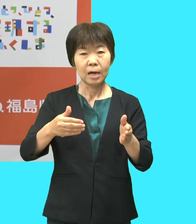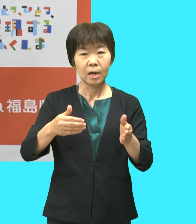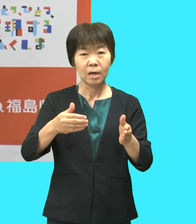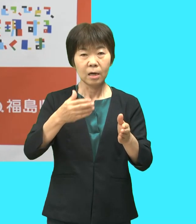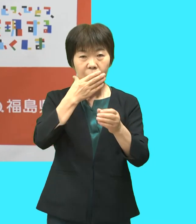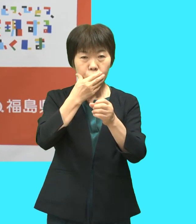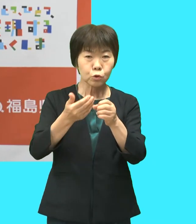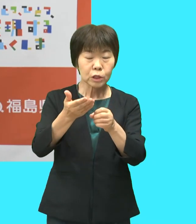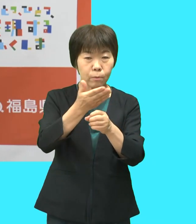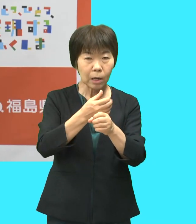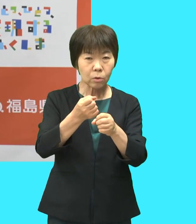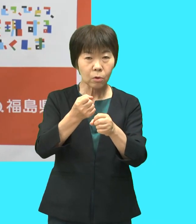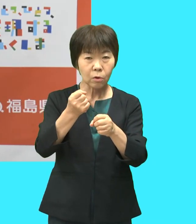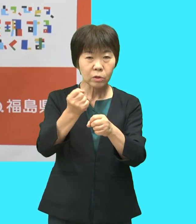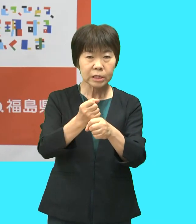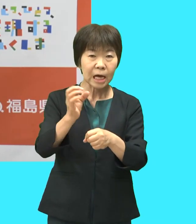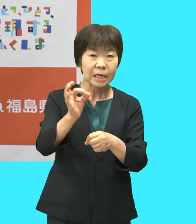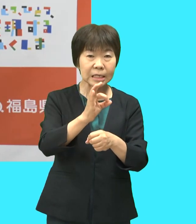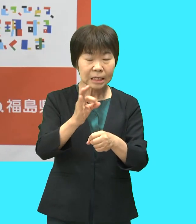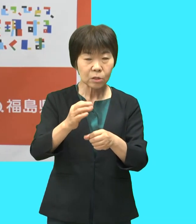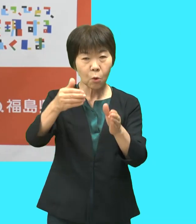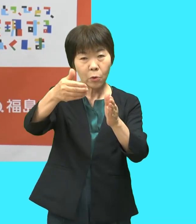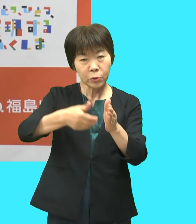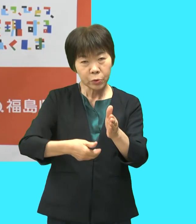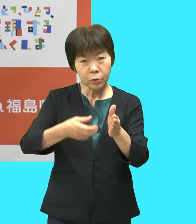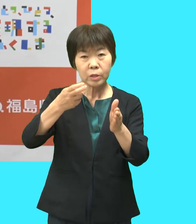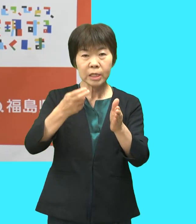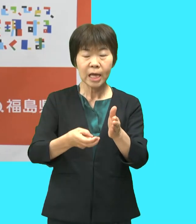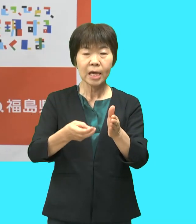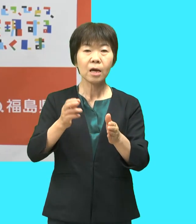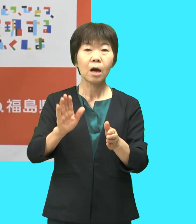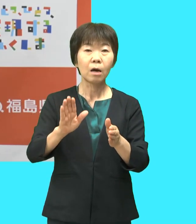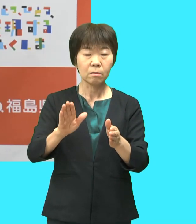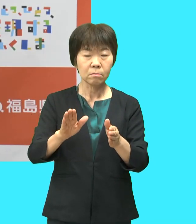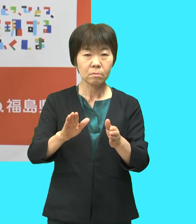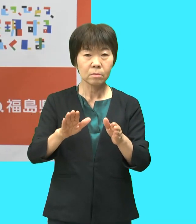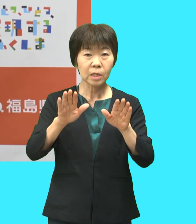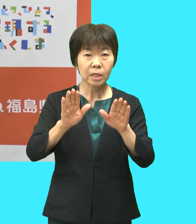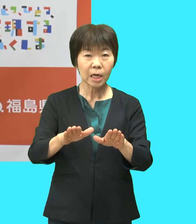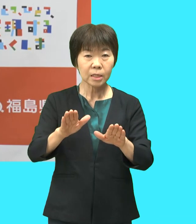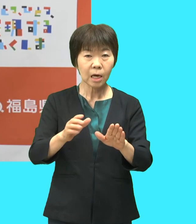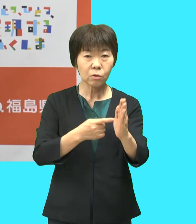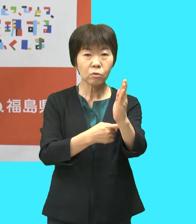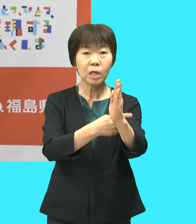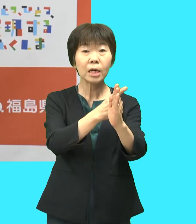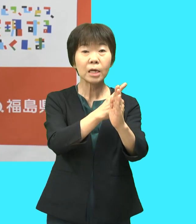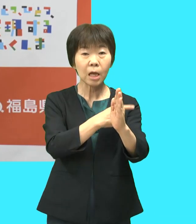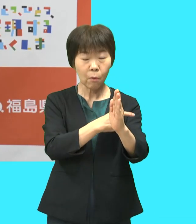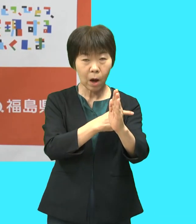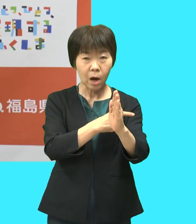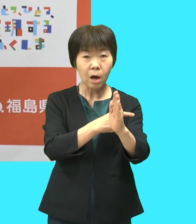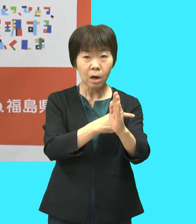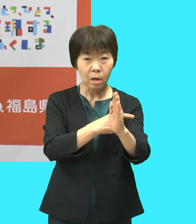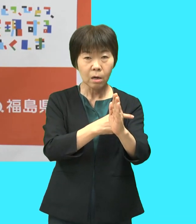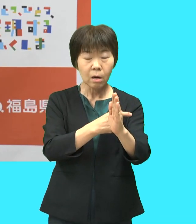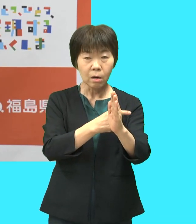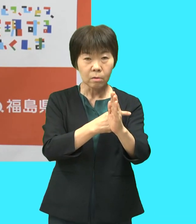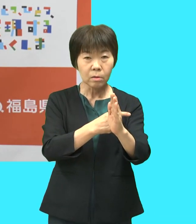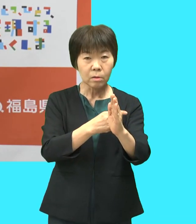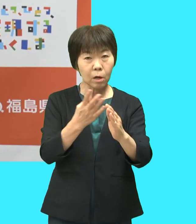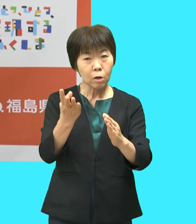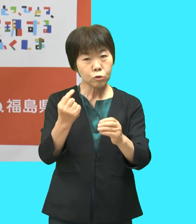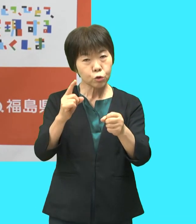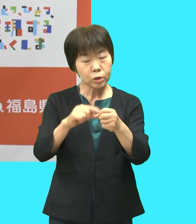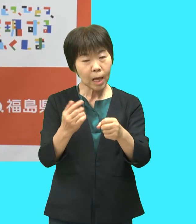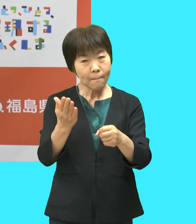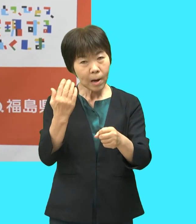の産物に対する輸入規制ございますが、現在の政権においては政権交代数年前に